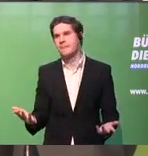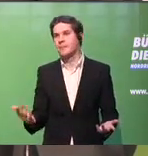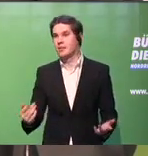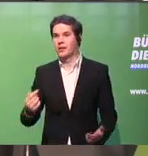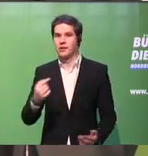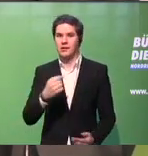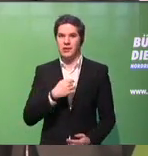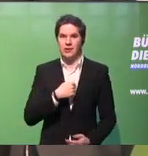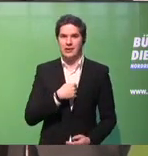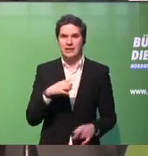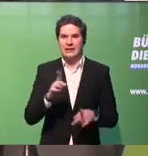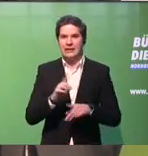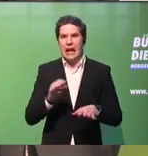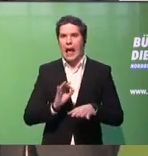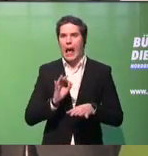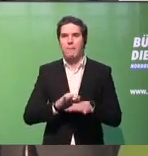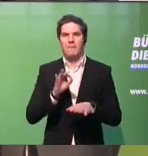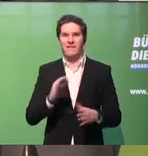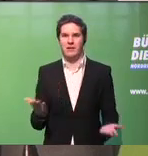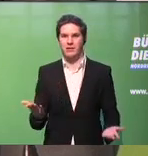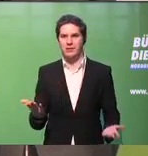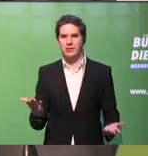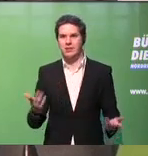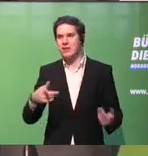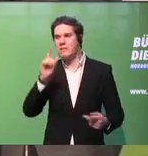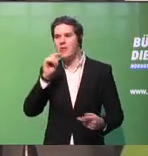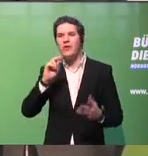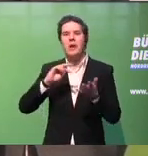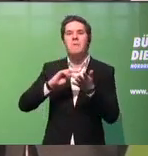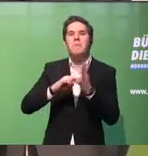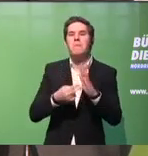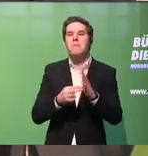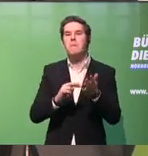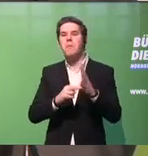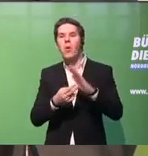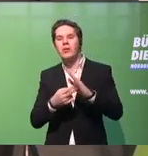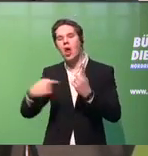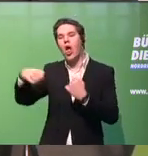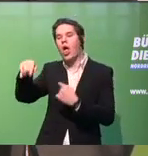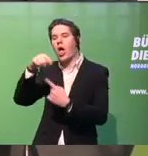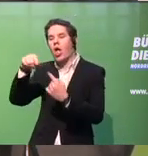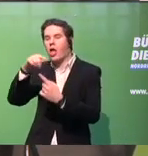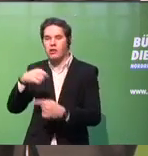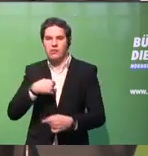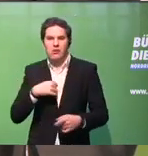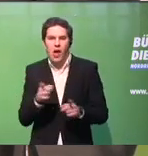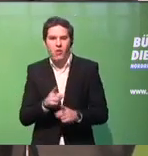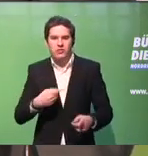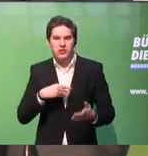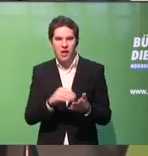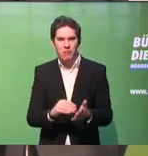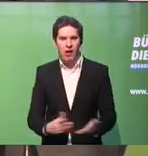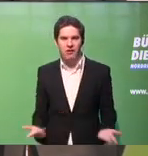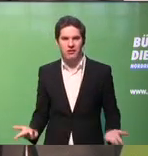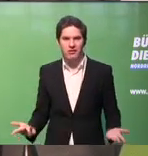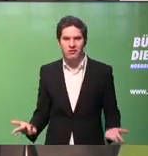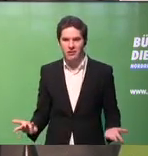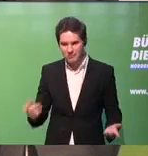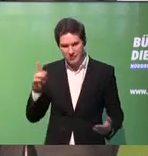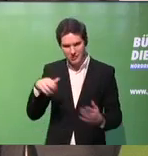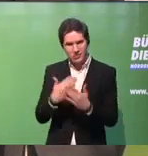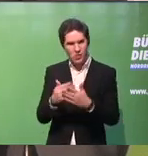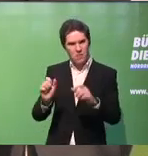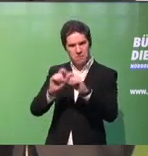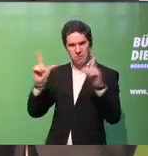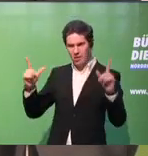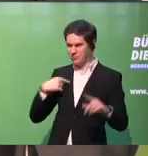neigt und ich bin auch nicht jemand, der zu politischen Inszenierungen neigt und die besonders schön findet, aber dieses Bild, das